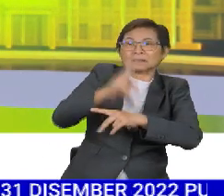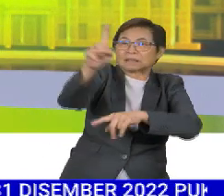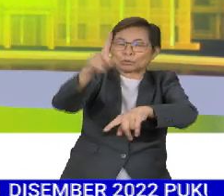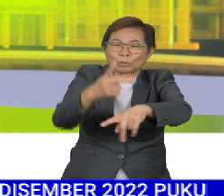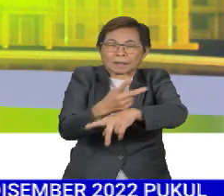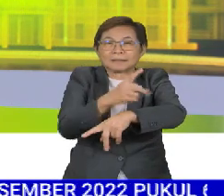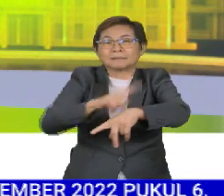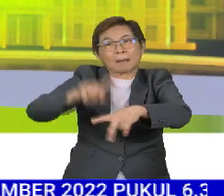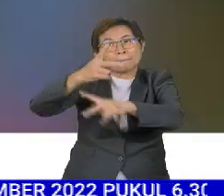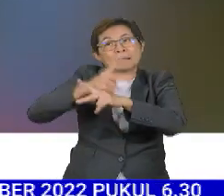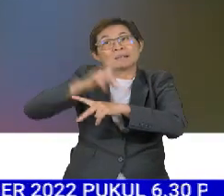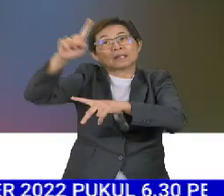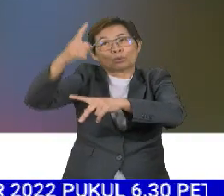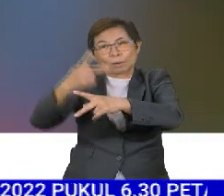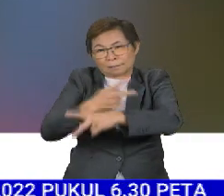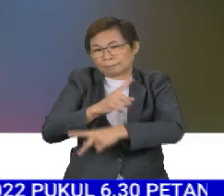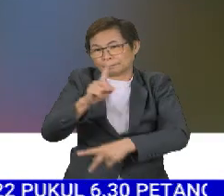semusim.